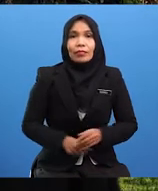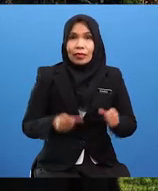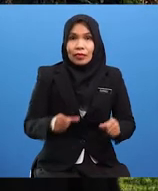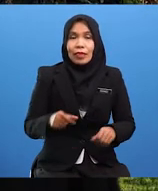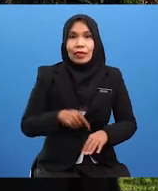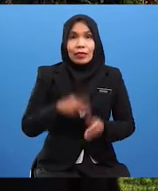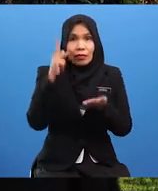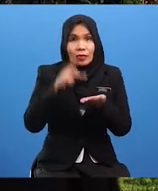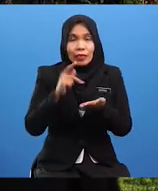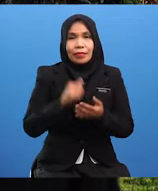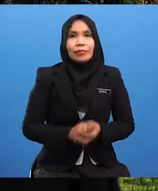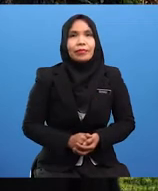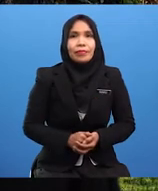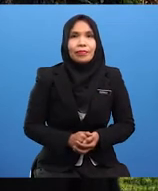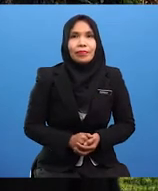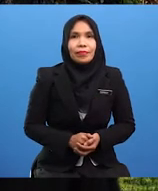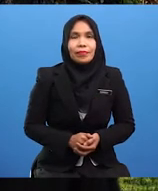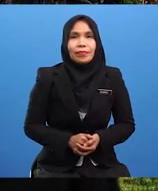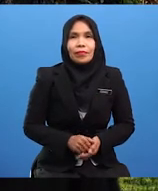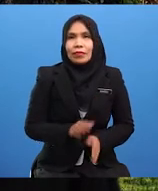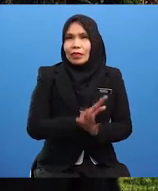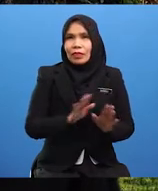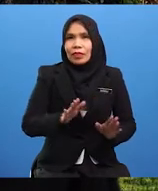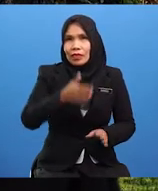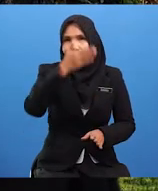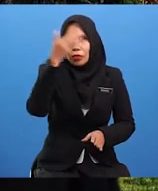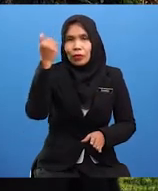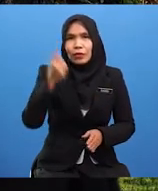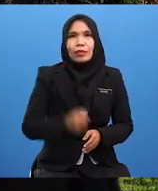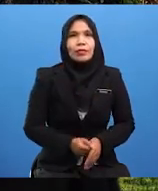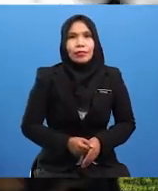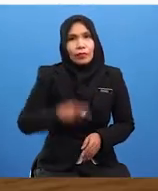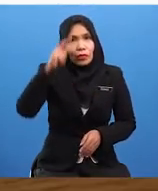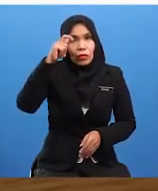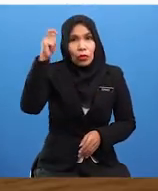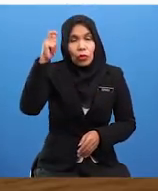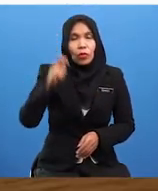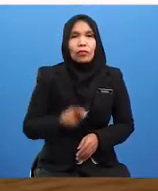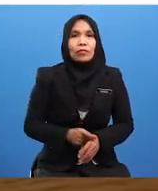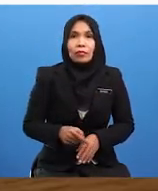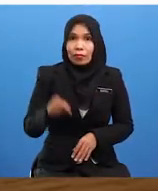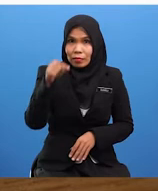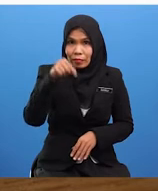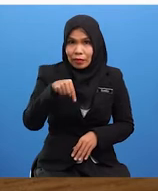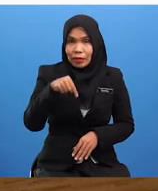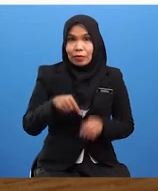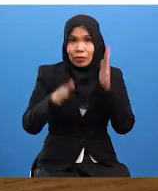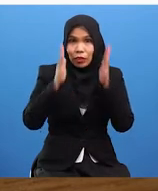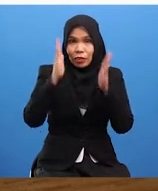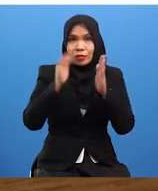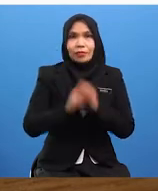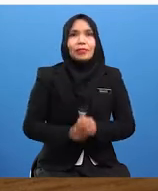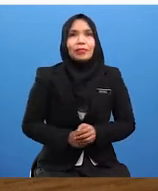Tidak dilupa juga tokoh-tokoh cetakan tanah air kita, iaitu Reza